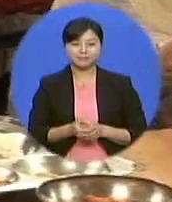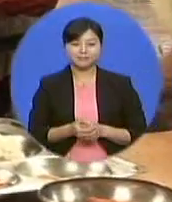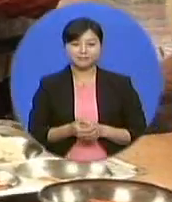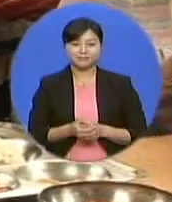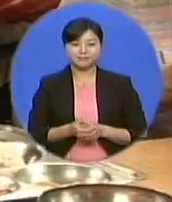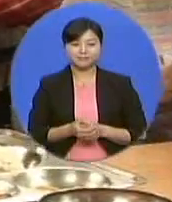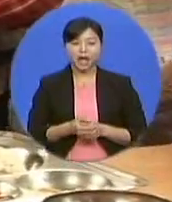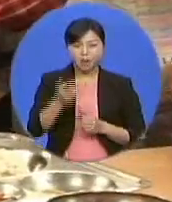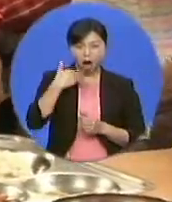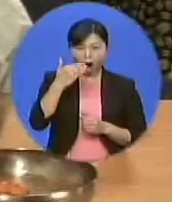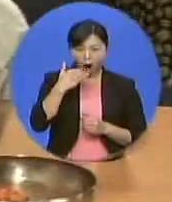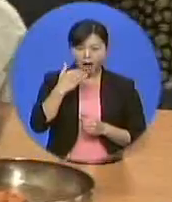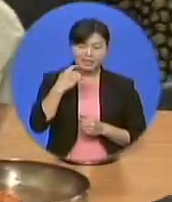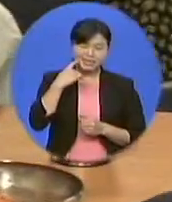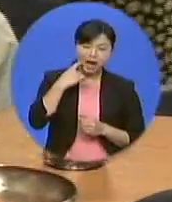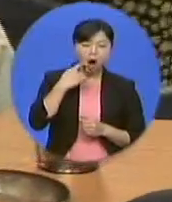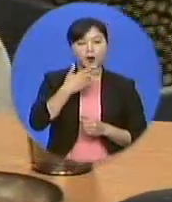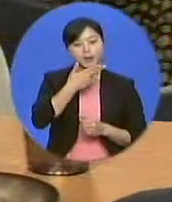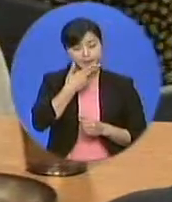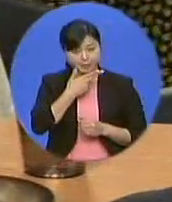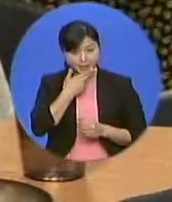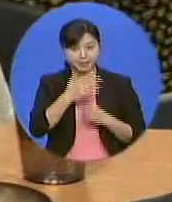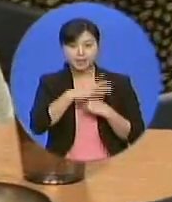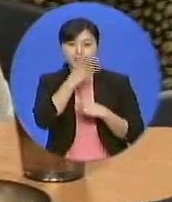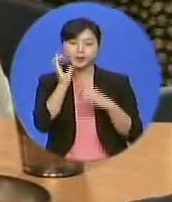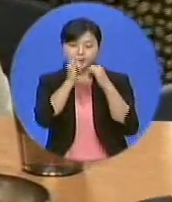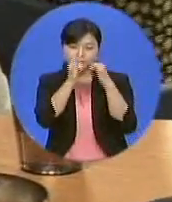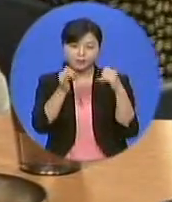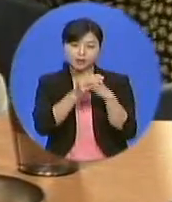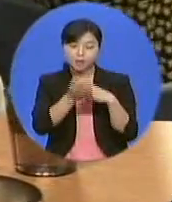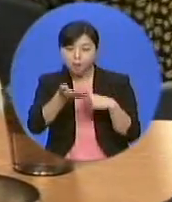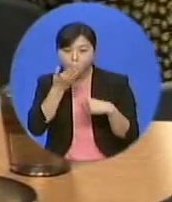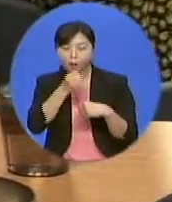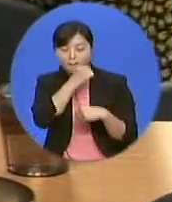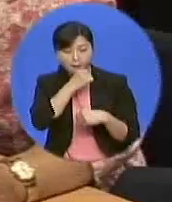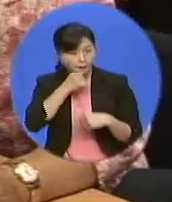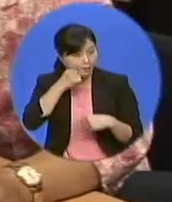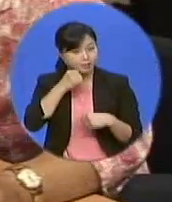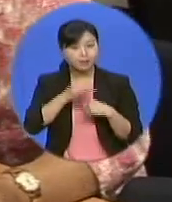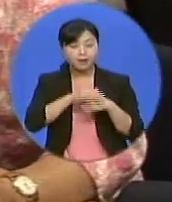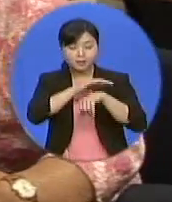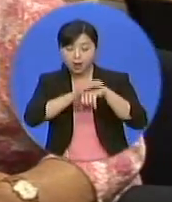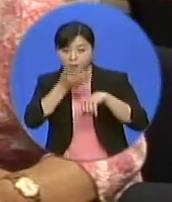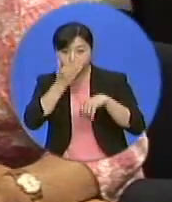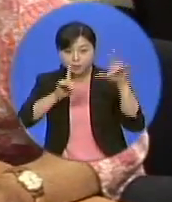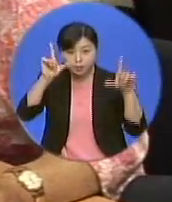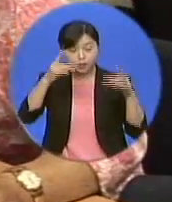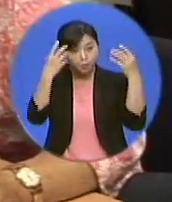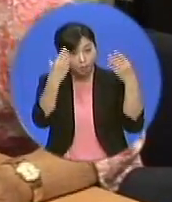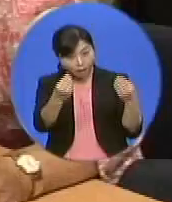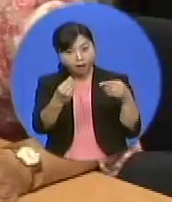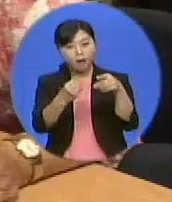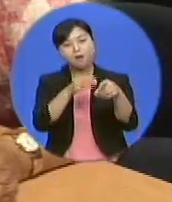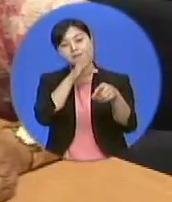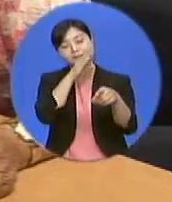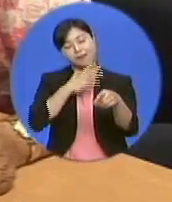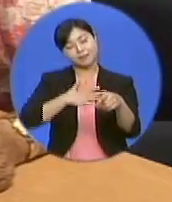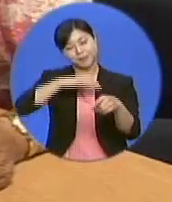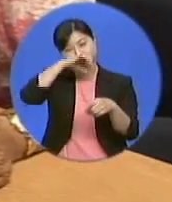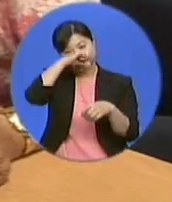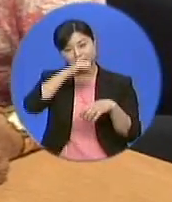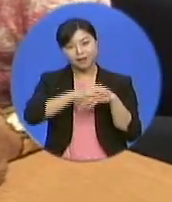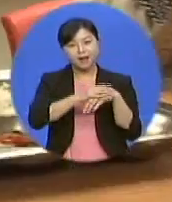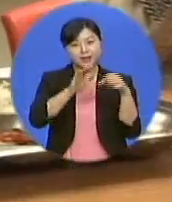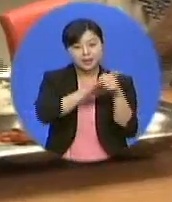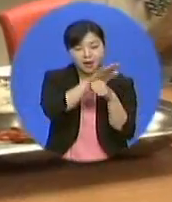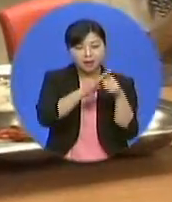자극적이지 않으면서 어르신들 모두의 입맛을 만족시켜 잘 드시는 것만 봐도 기분이 좋은 봉사자들.